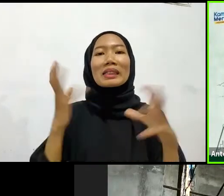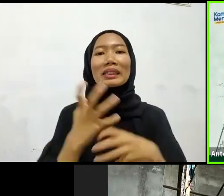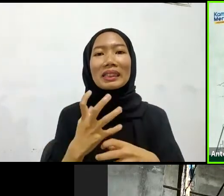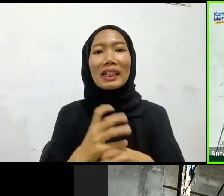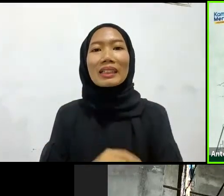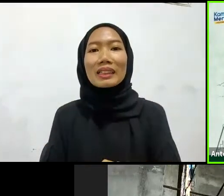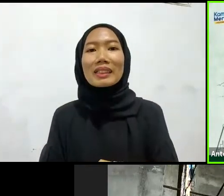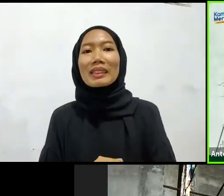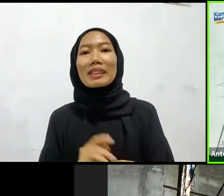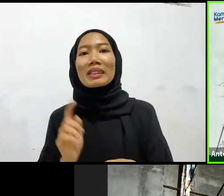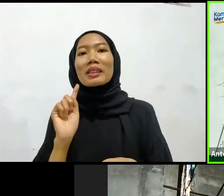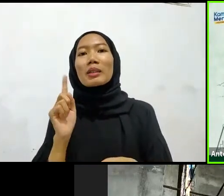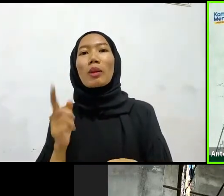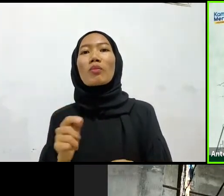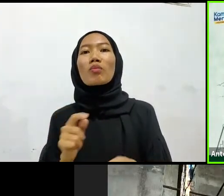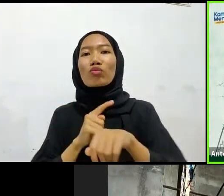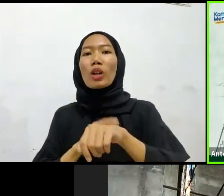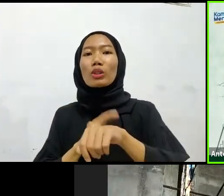Pak.